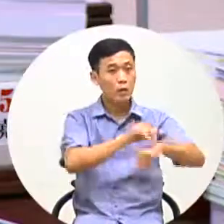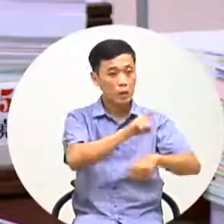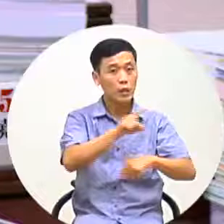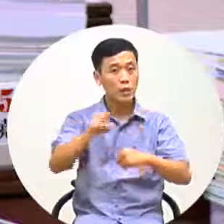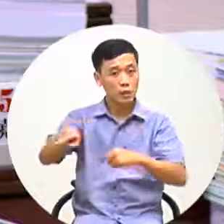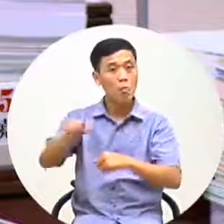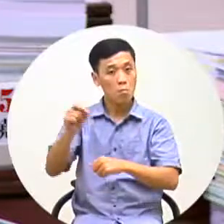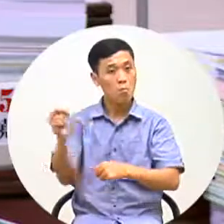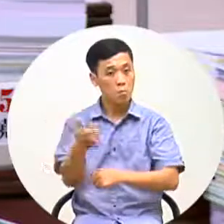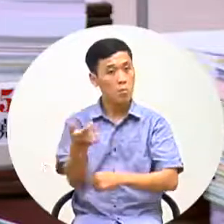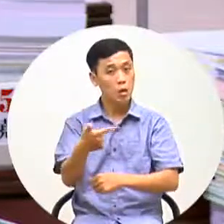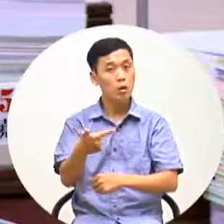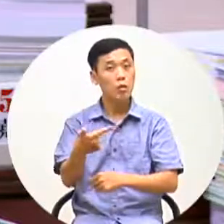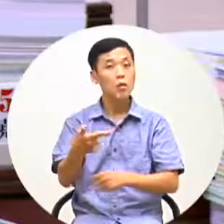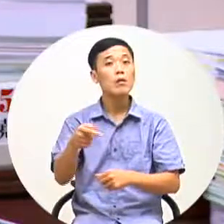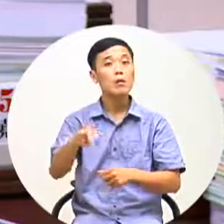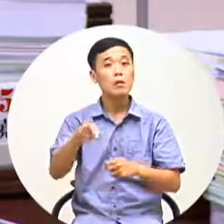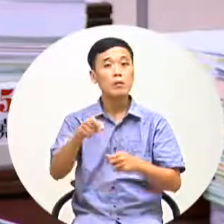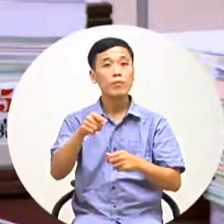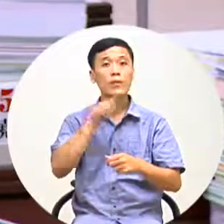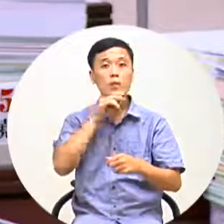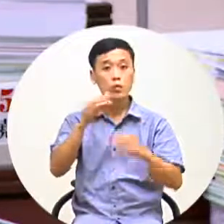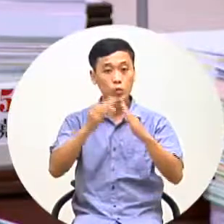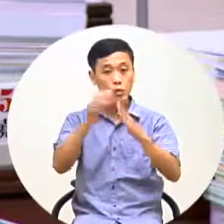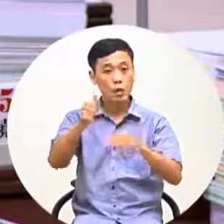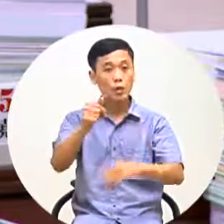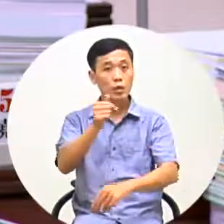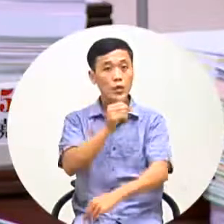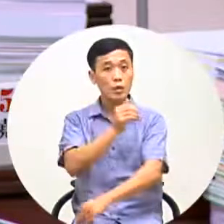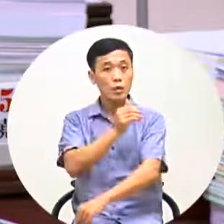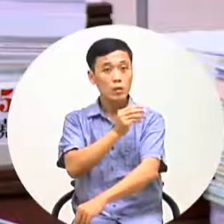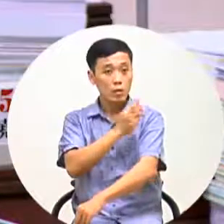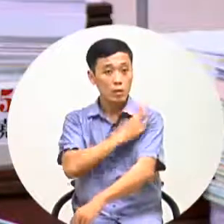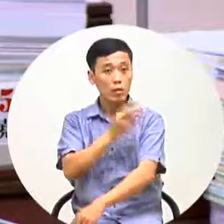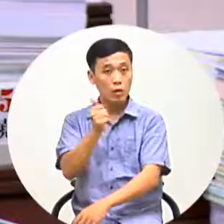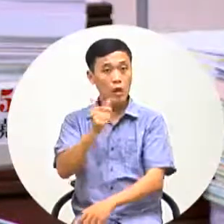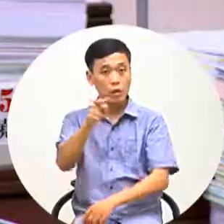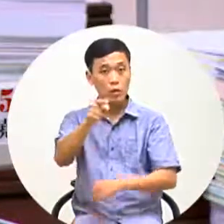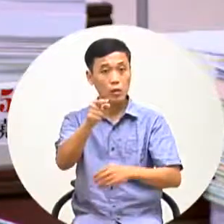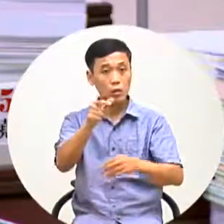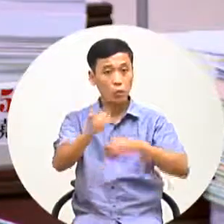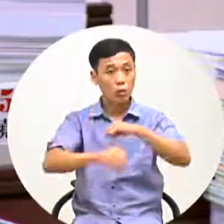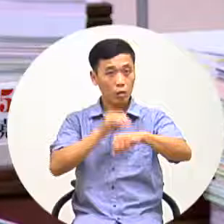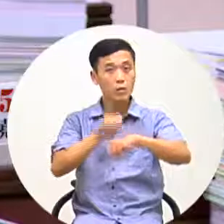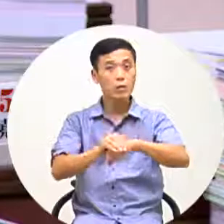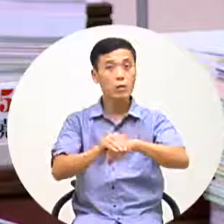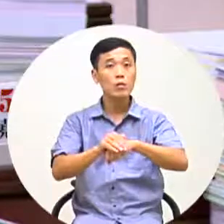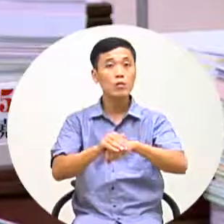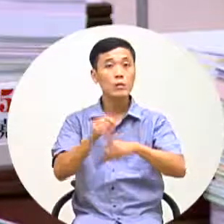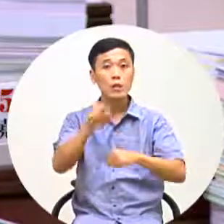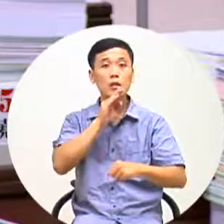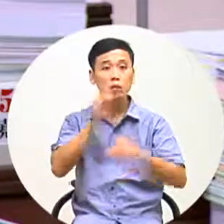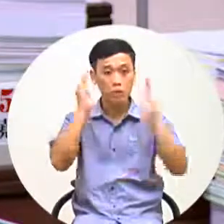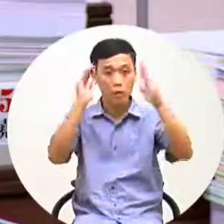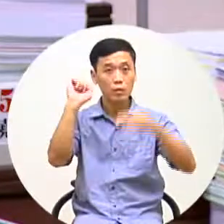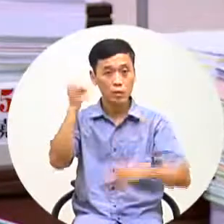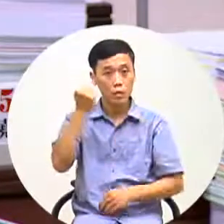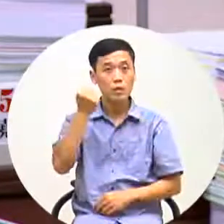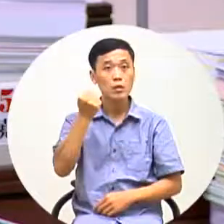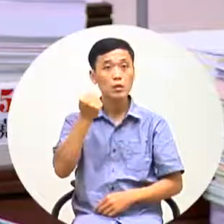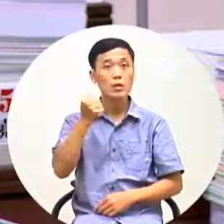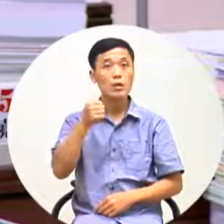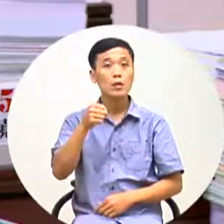在赵局长的任内，陈局市长的下令之下，拎的帕通啊，那个叫正义。 那头发是这个也叫做正义，而